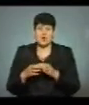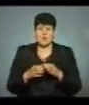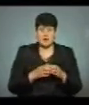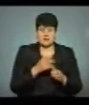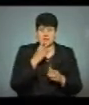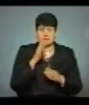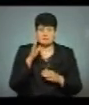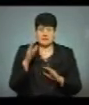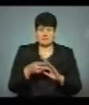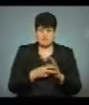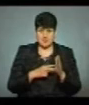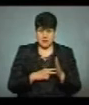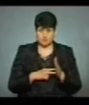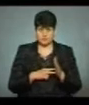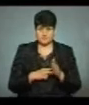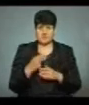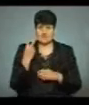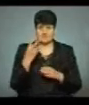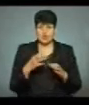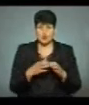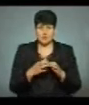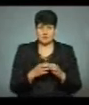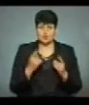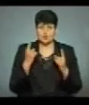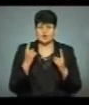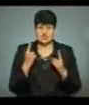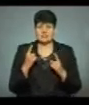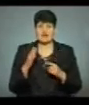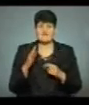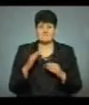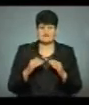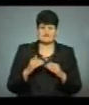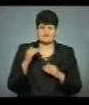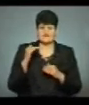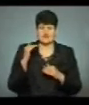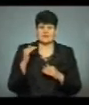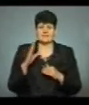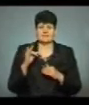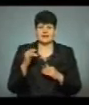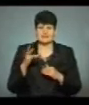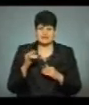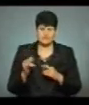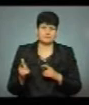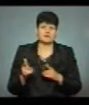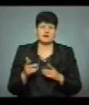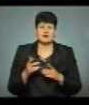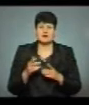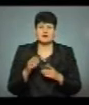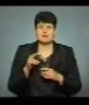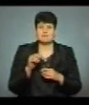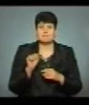передбачені перспективним планом. Дві громади – Горішня Вигнанка і Пастуше. Пастуше готові війти, прийняли відповідне рішення, але